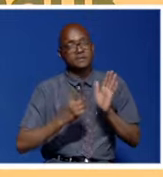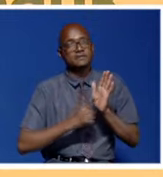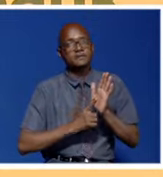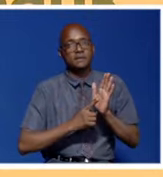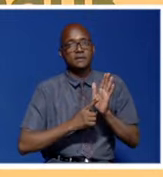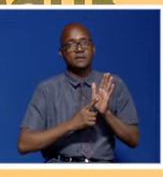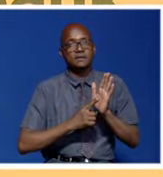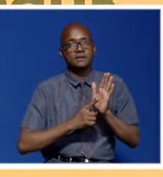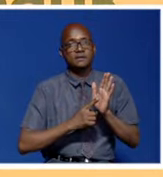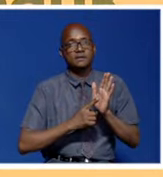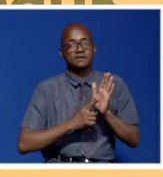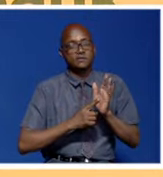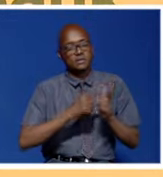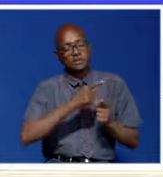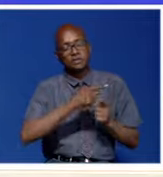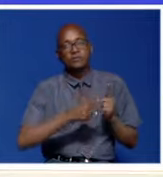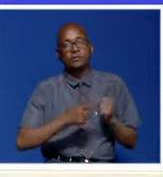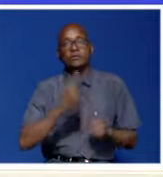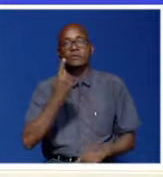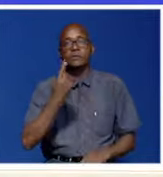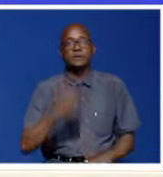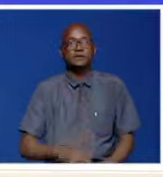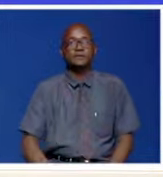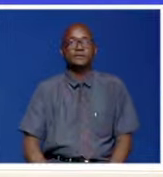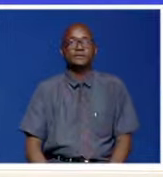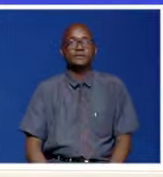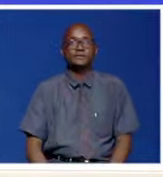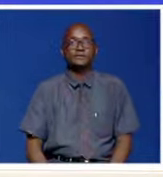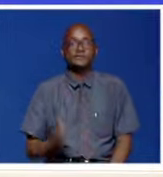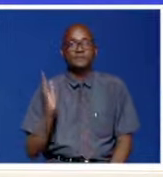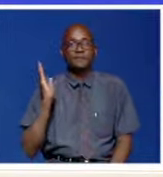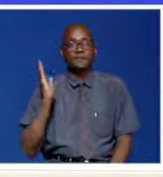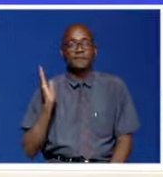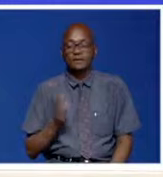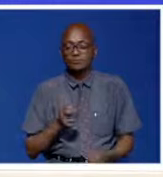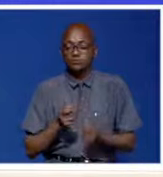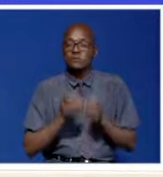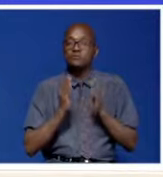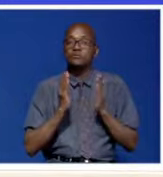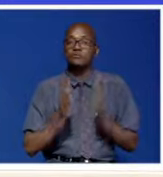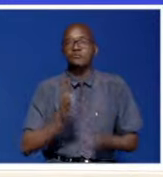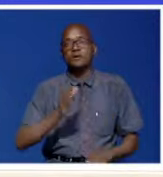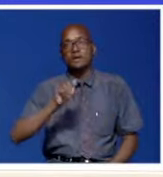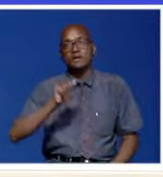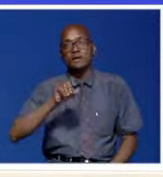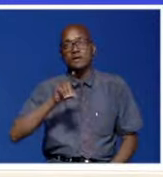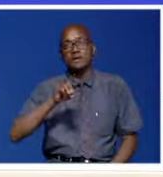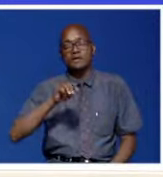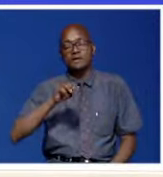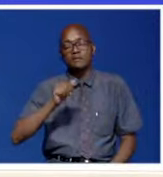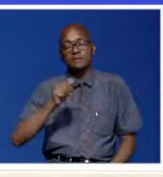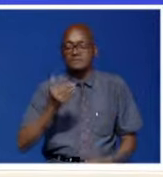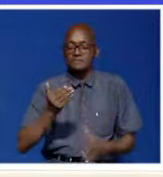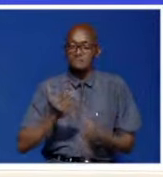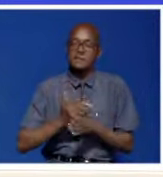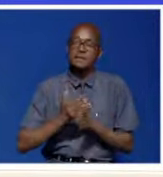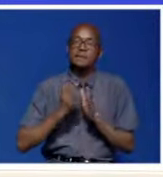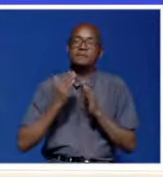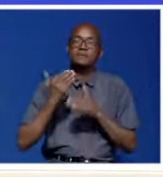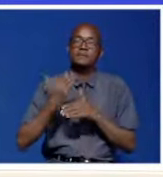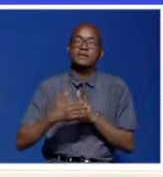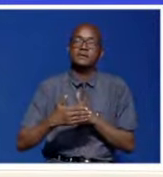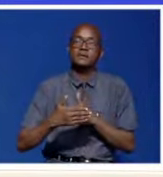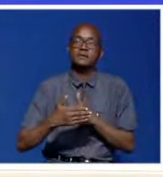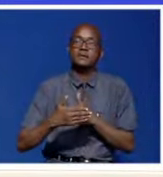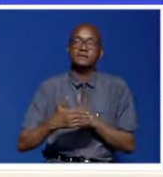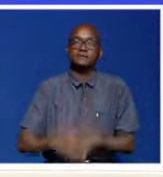hii quarter moja. Adam Mihayo, mkurugenzi mkuu wa Benki ya Biashara.